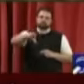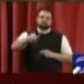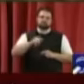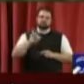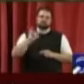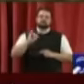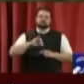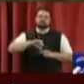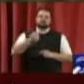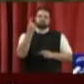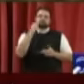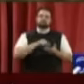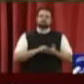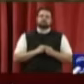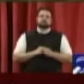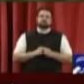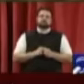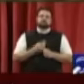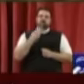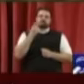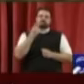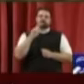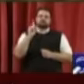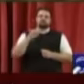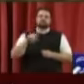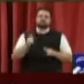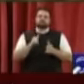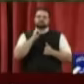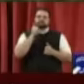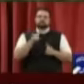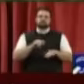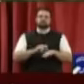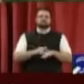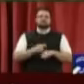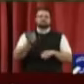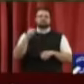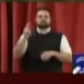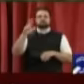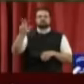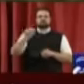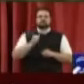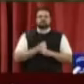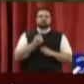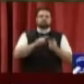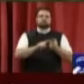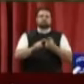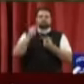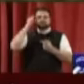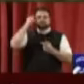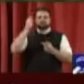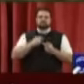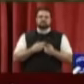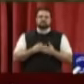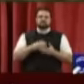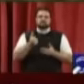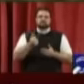să furi odată, vede că nu i s-a întâmplat nimica, o să încerci și a doua ori, și a trei ori, până își creează o rețea neuronală. Și atunci, pentru că